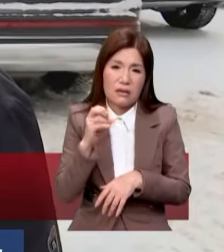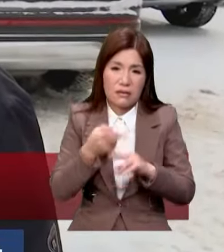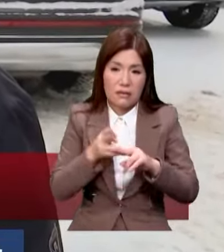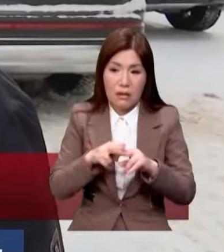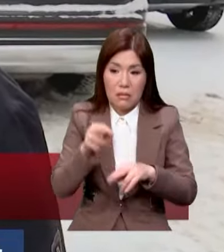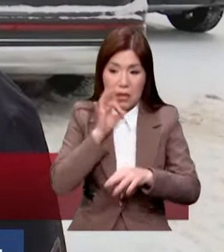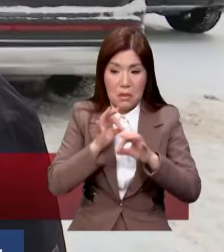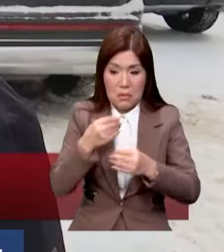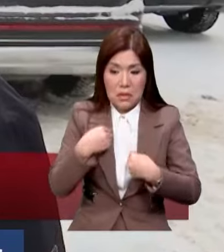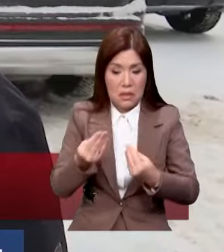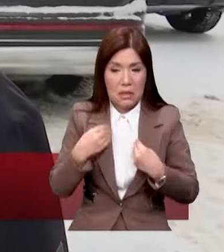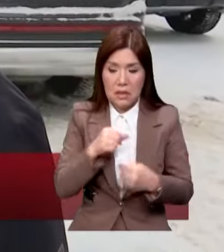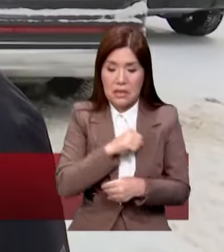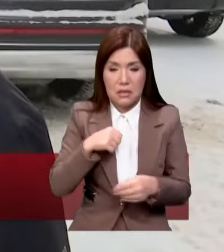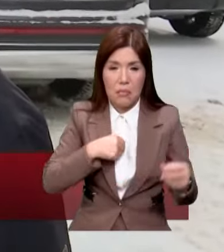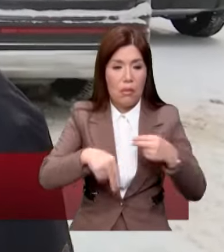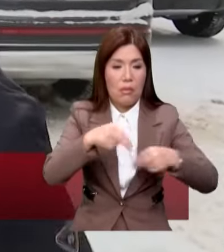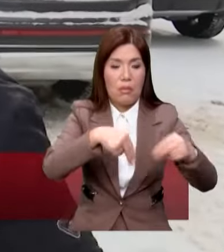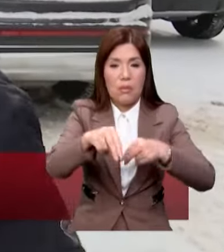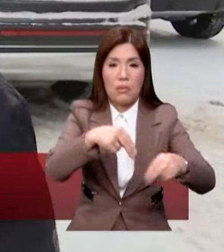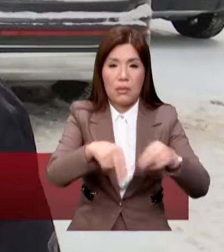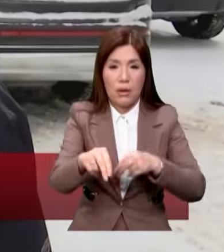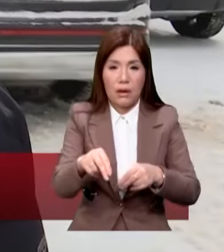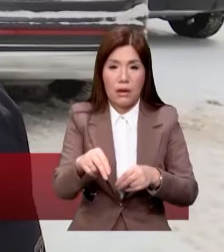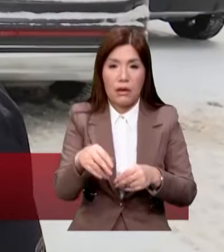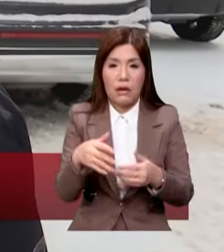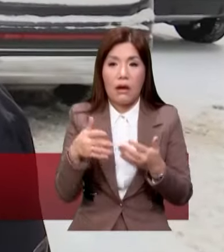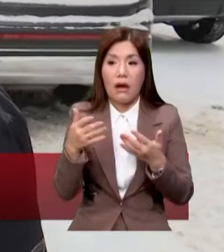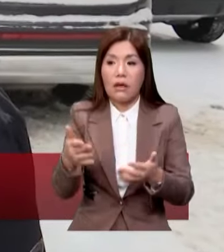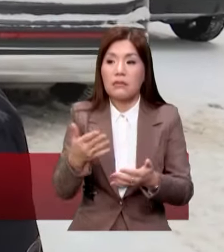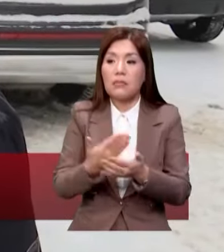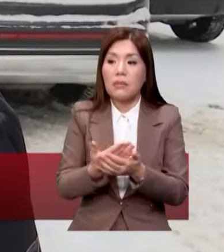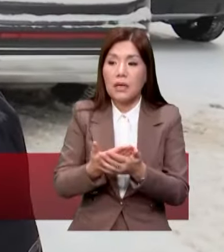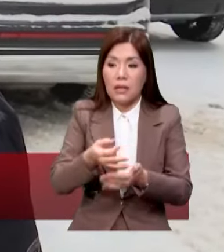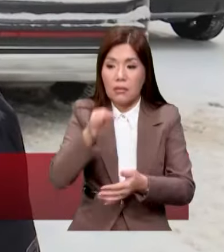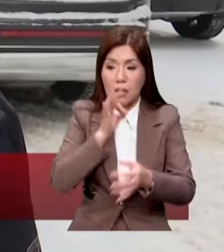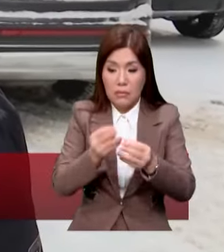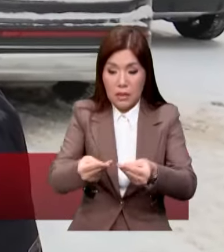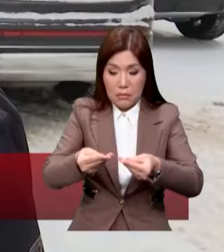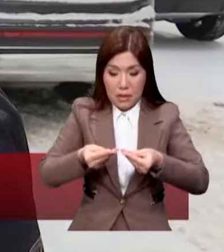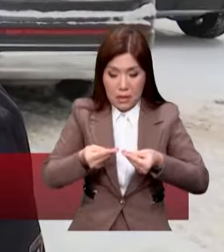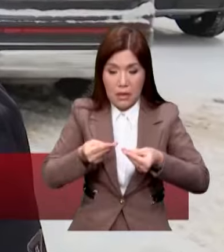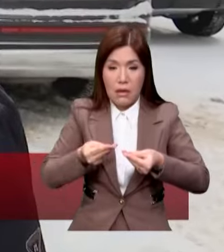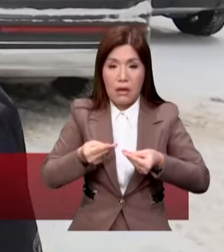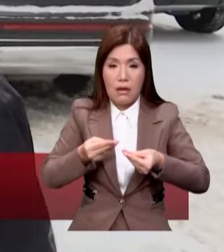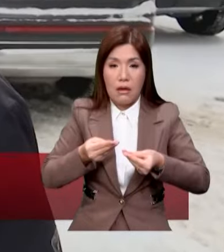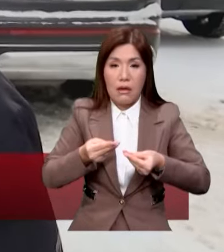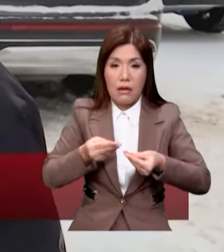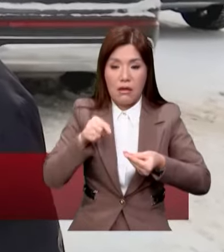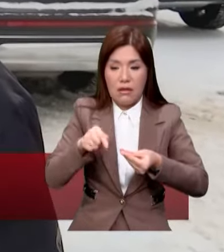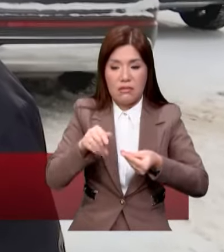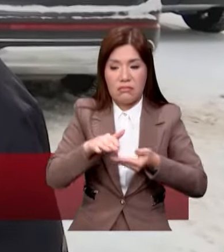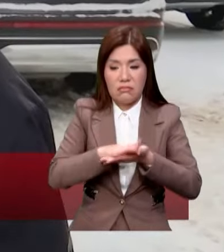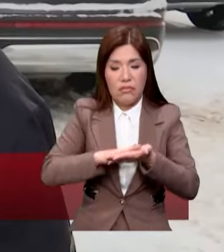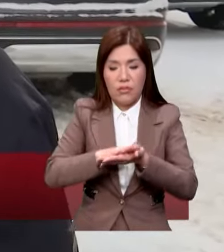дәрі бермейді. Мен өзім сатып алам. Ана маған келетін дәрі, врачтан да шететкен дәрі мысалы. Олар